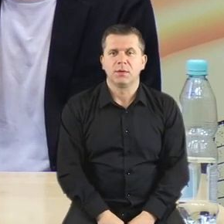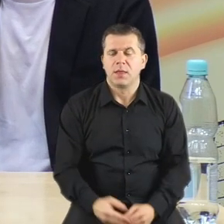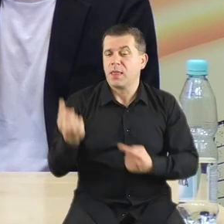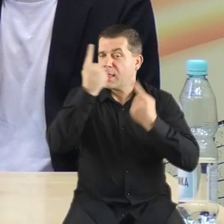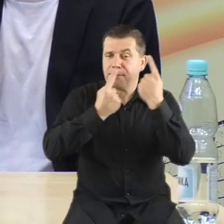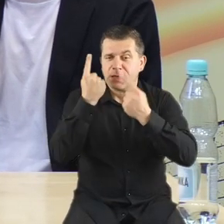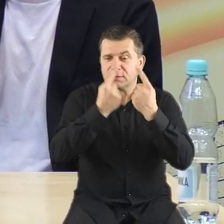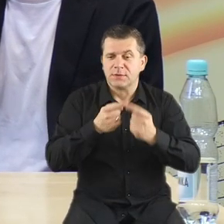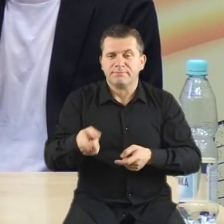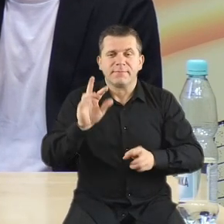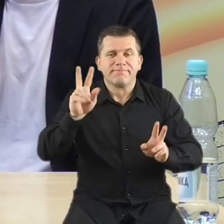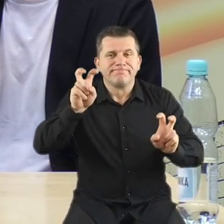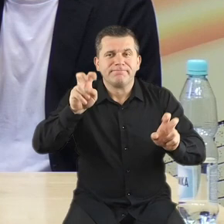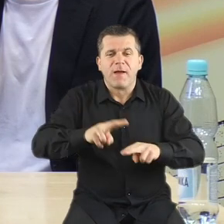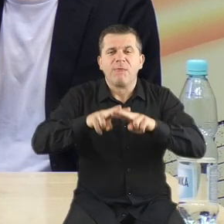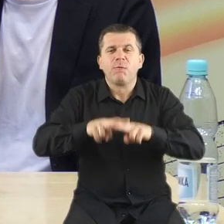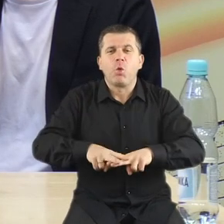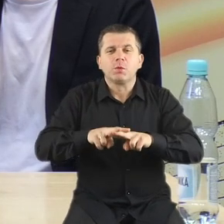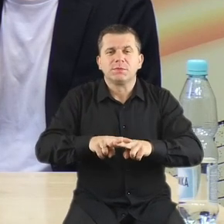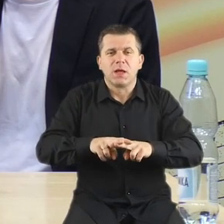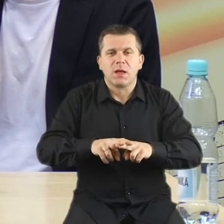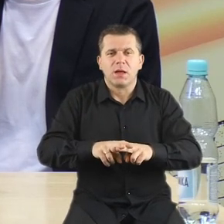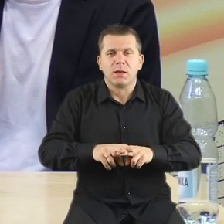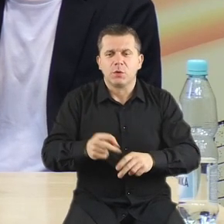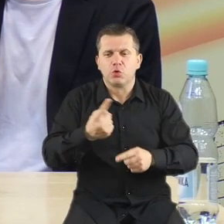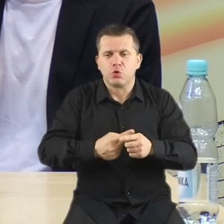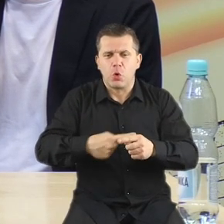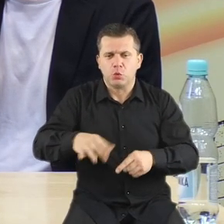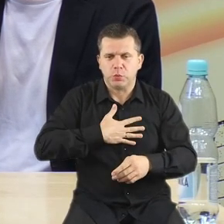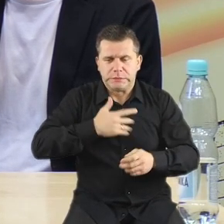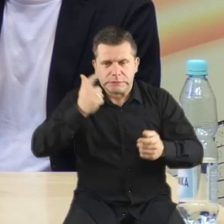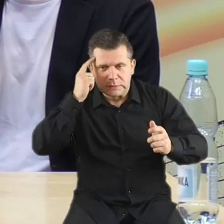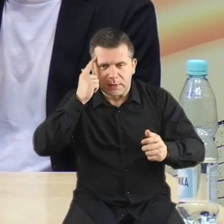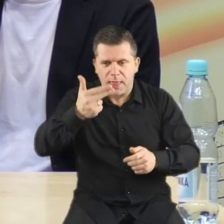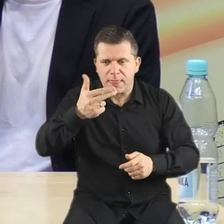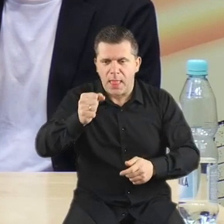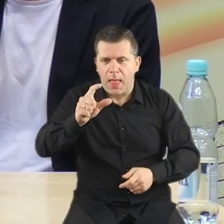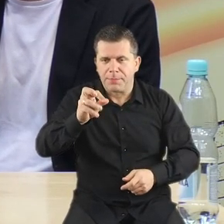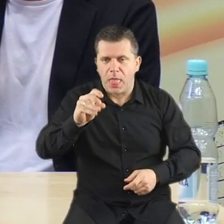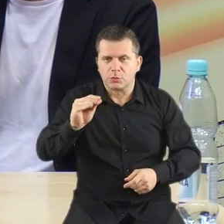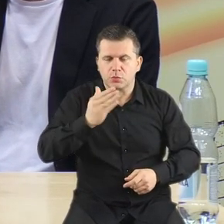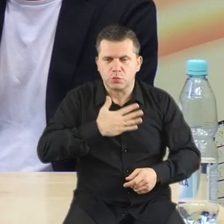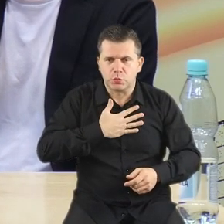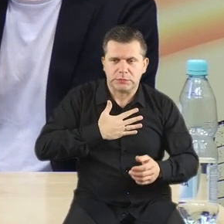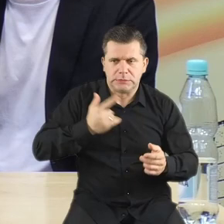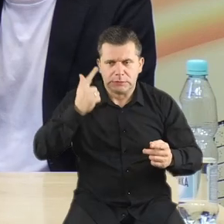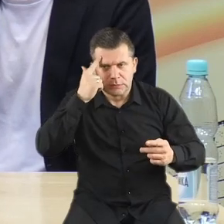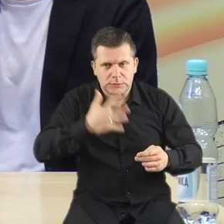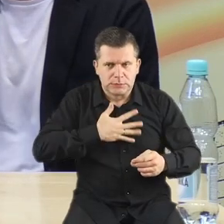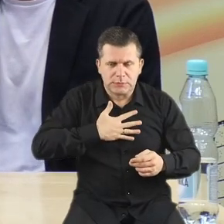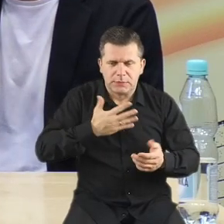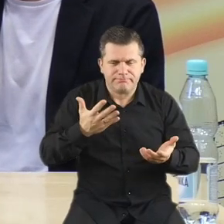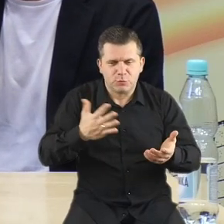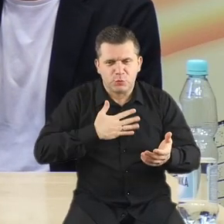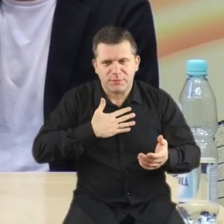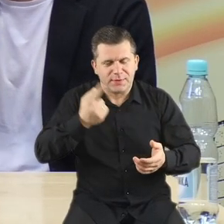Nie myślałem nad funkcją. No. Bo trzyma pan tak czytelnika w napięciu troszeczkę, w oczekiwaniu? No, tak starałem się, tak. Że tak dobrze nie